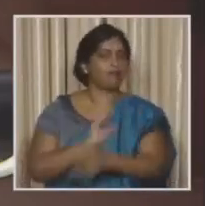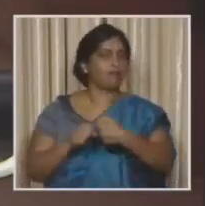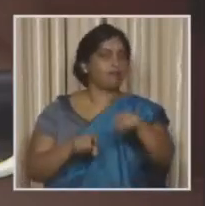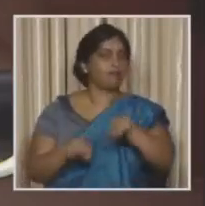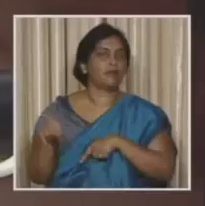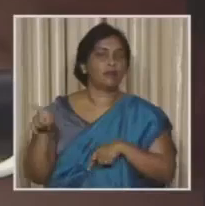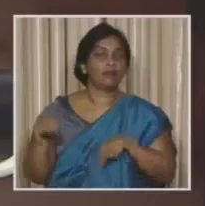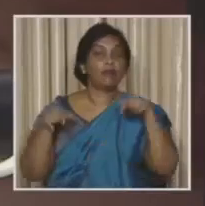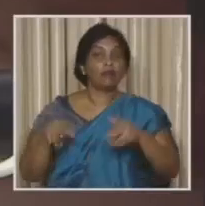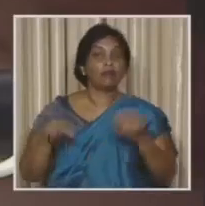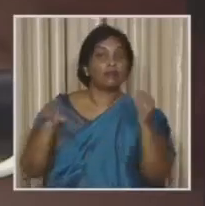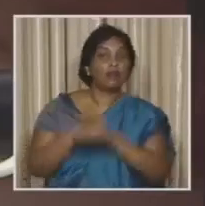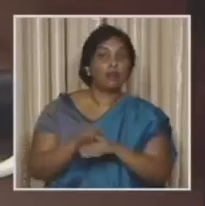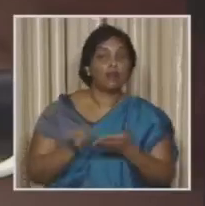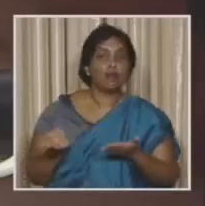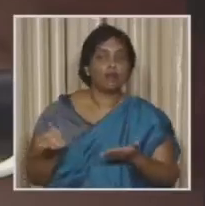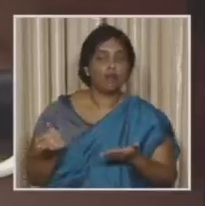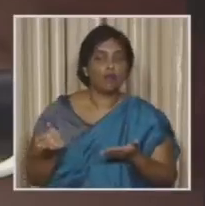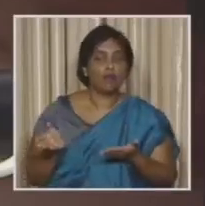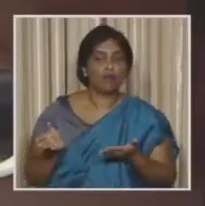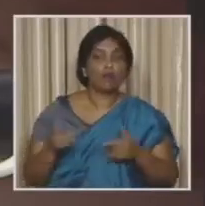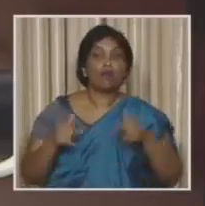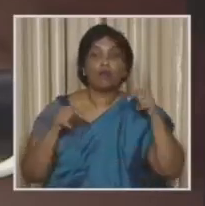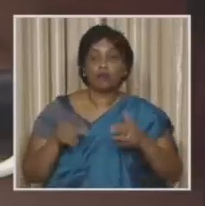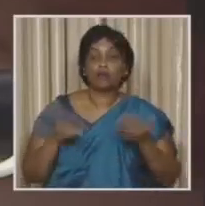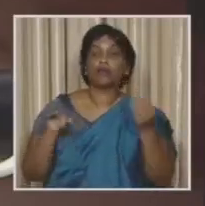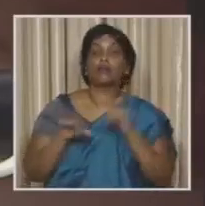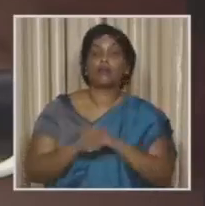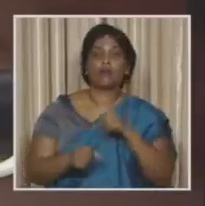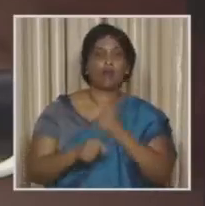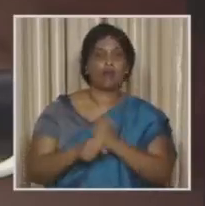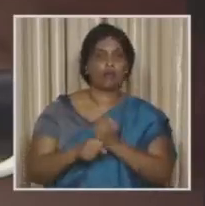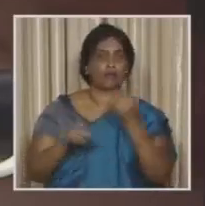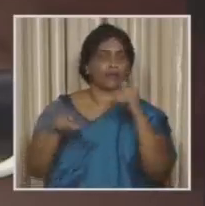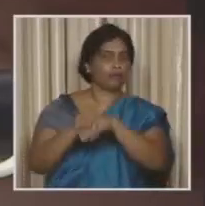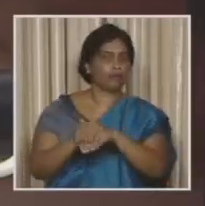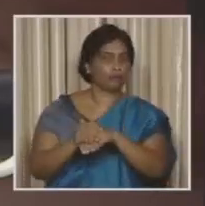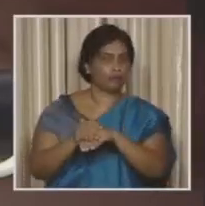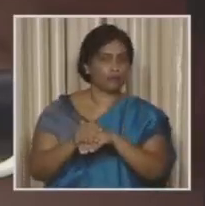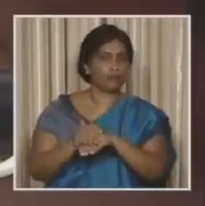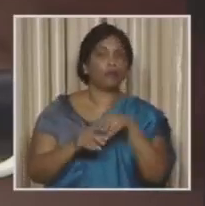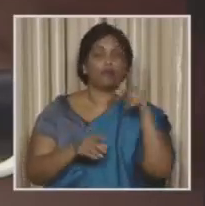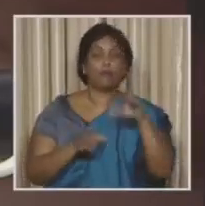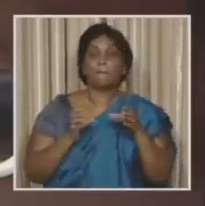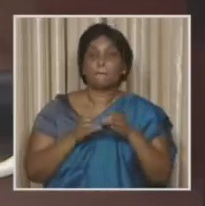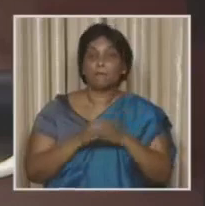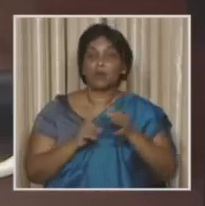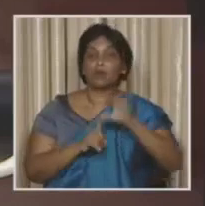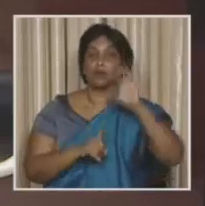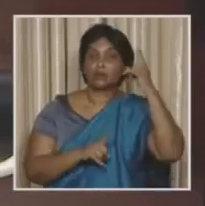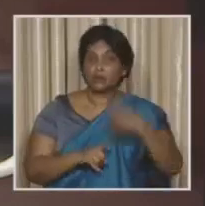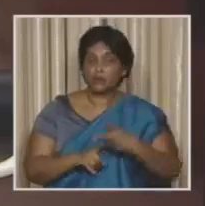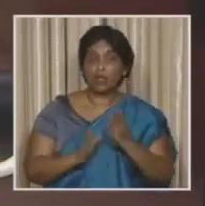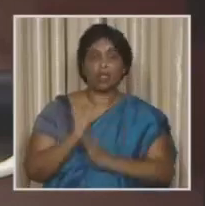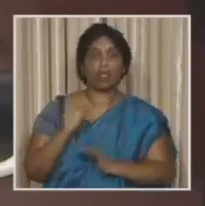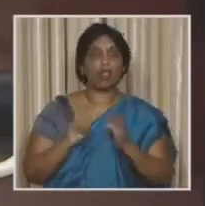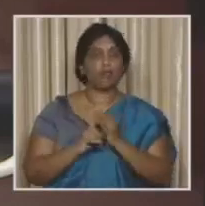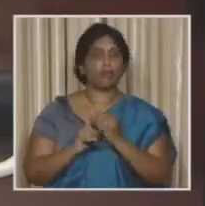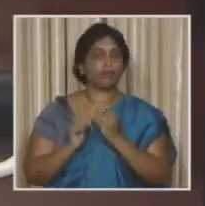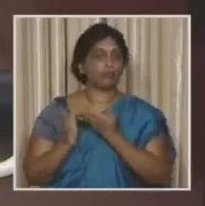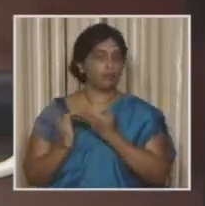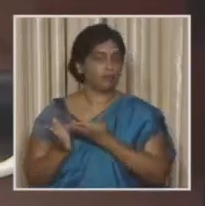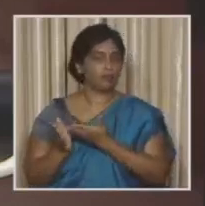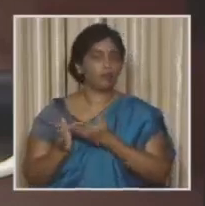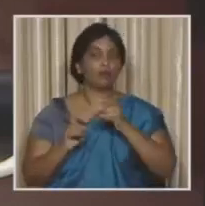හැබැයි අද ඔහු නියෝජනය කරන්නේ කවුද? අද ඔහු නියෝජනය කරන්නේ ආණ්ඩුව. ඔහුගේ පක්ෂ උපසභාපතිවරයා ආණ්ඩුවේ අමතිවරේ.